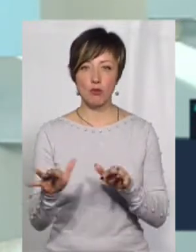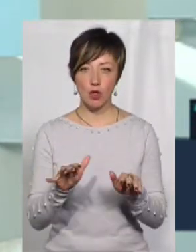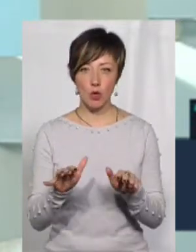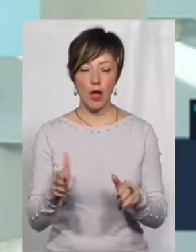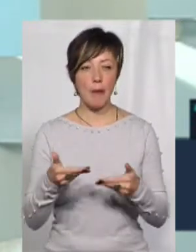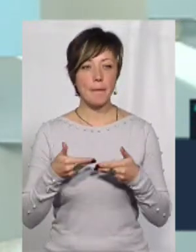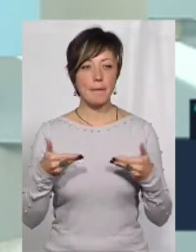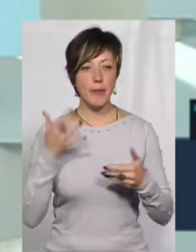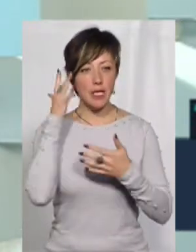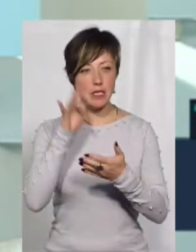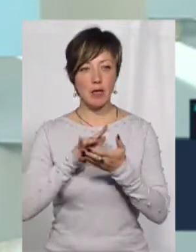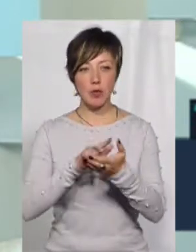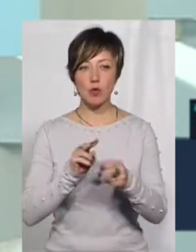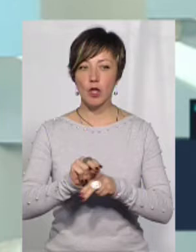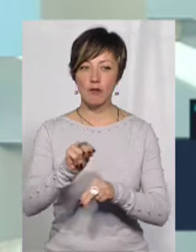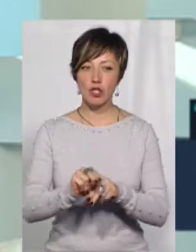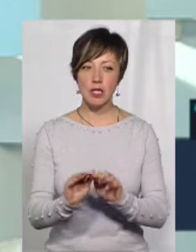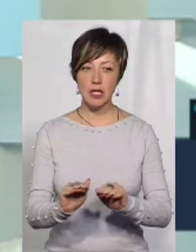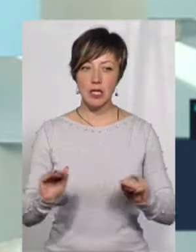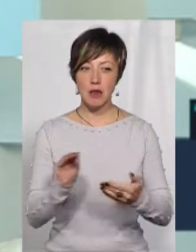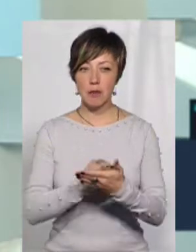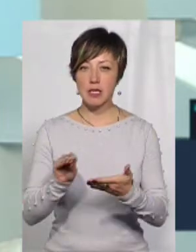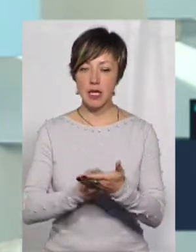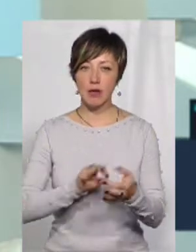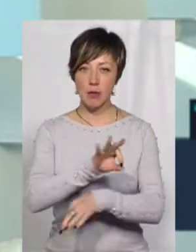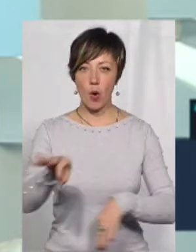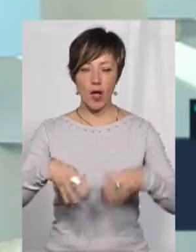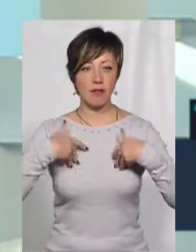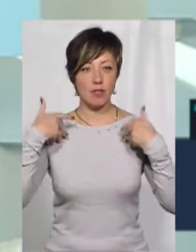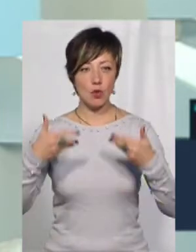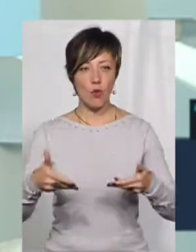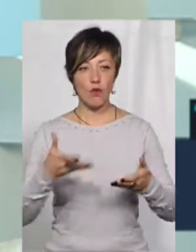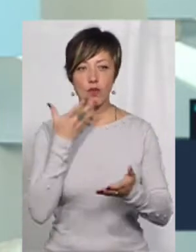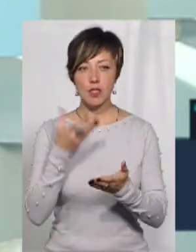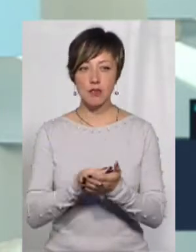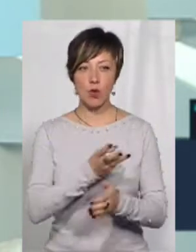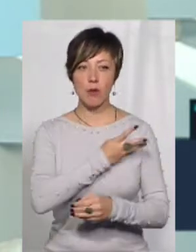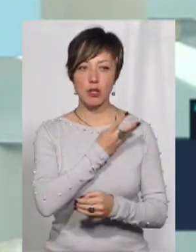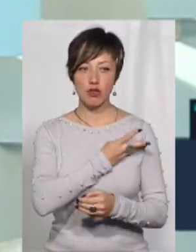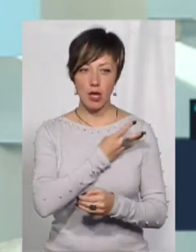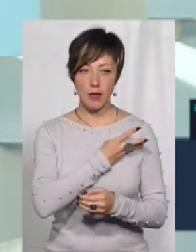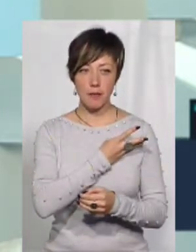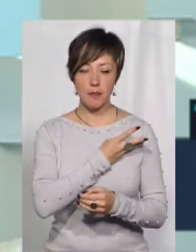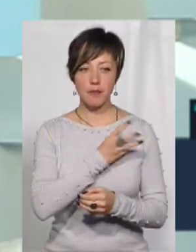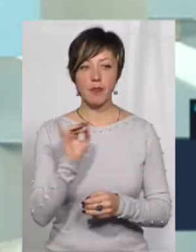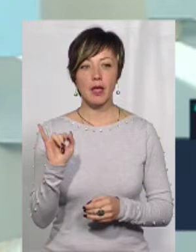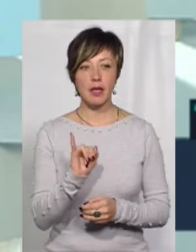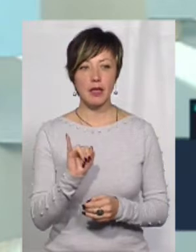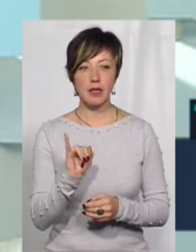ми за мету ставили навчити дітей писати проєкти, висловлювати свої бажання